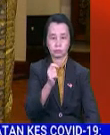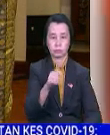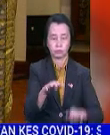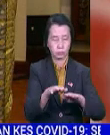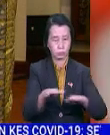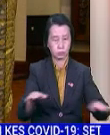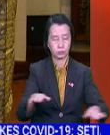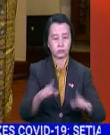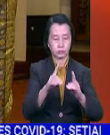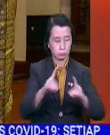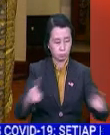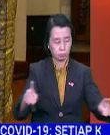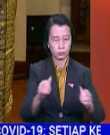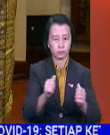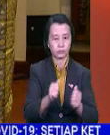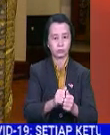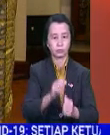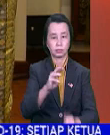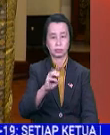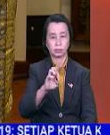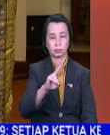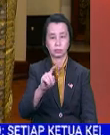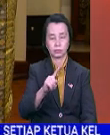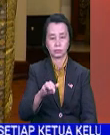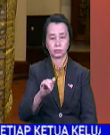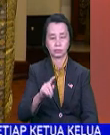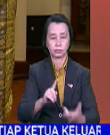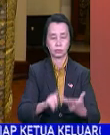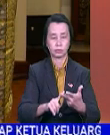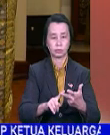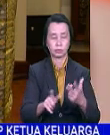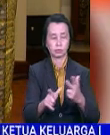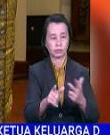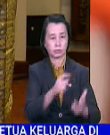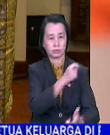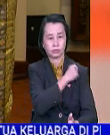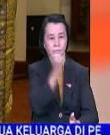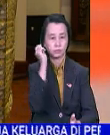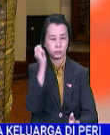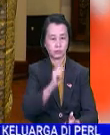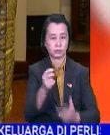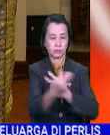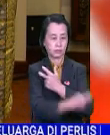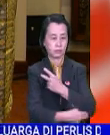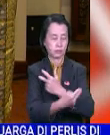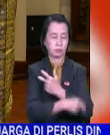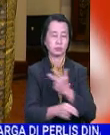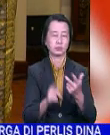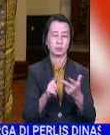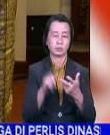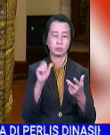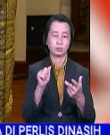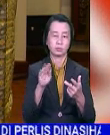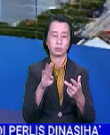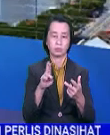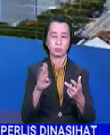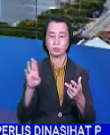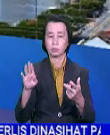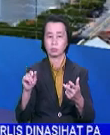Letnan Jenderal Datu Marzuki Mohamad dan timbalan setiausaha kerajaan Negeri Dato Sri Muhammad Abubakar Marzuki